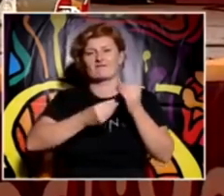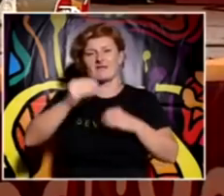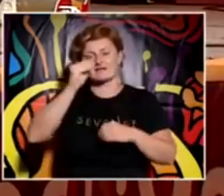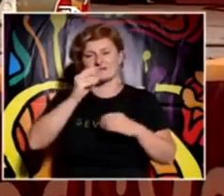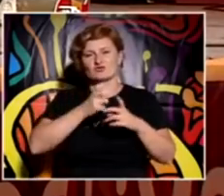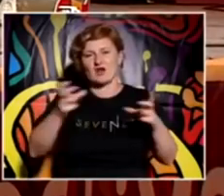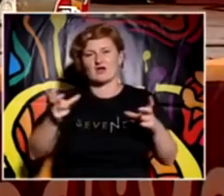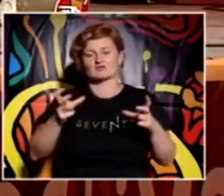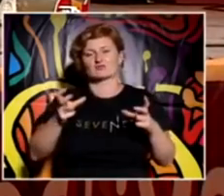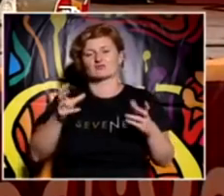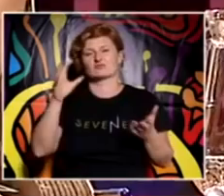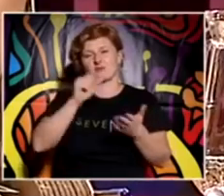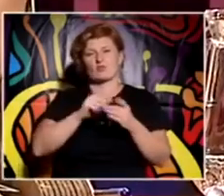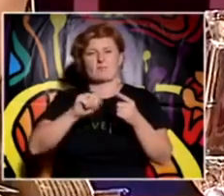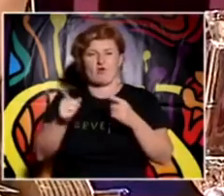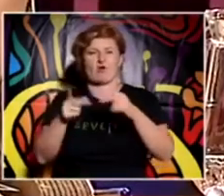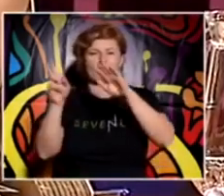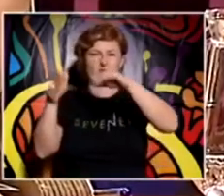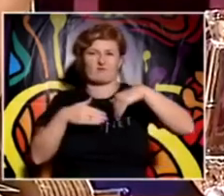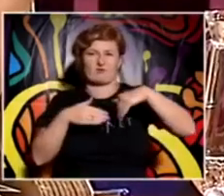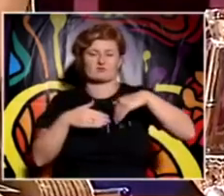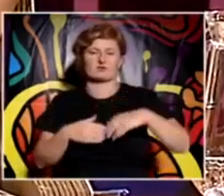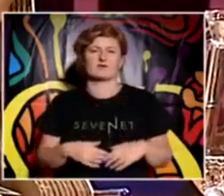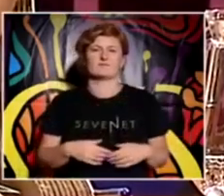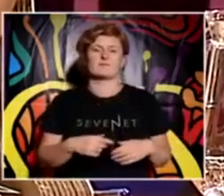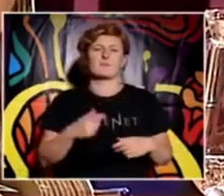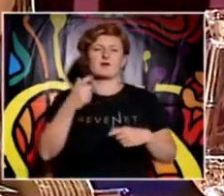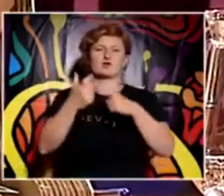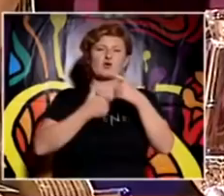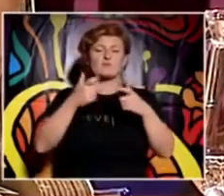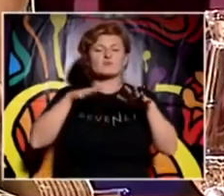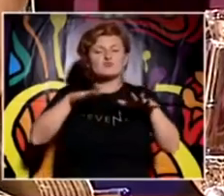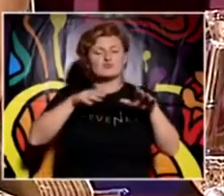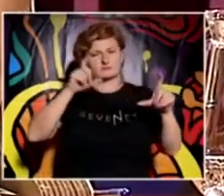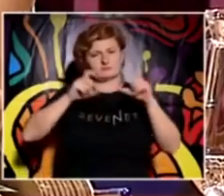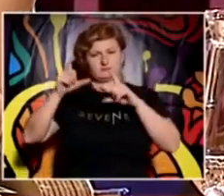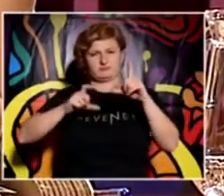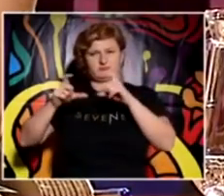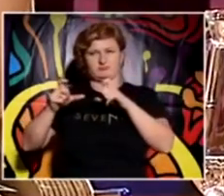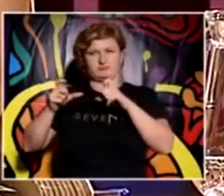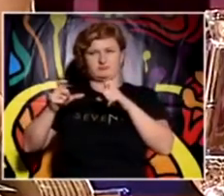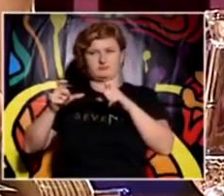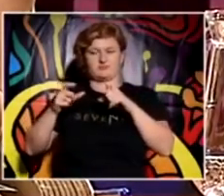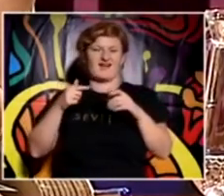powrocie, ale oczywiście w trakcie robimy dużo zdjęć, więc to też głupio to